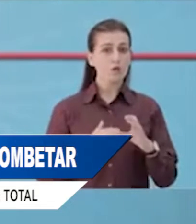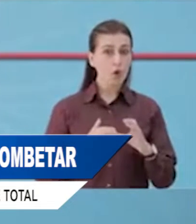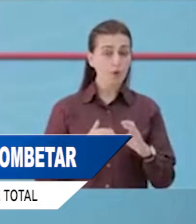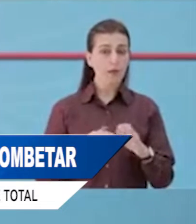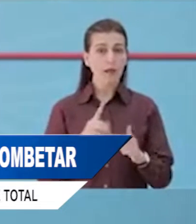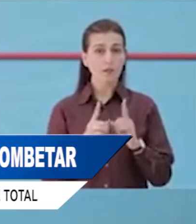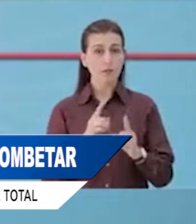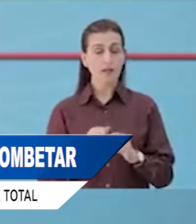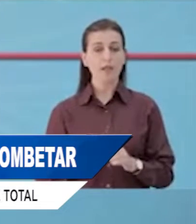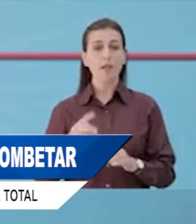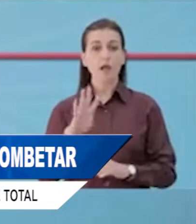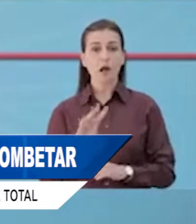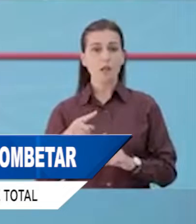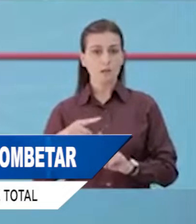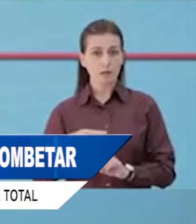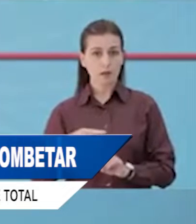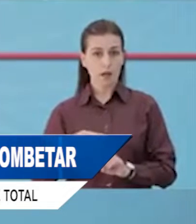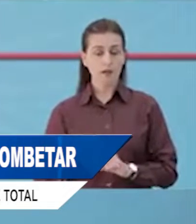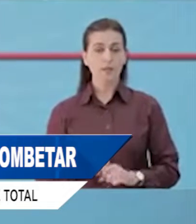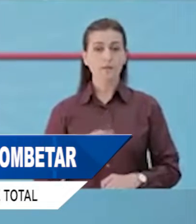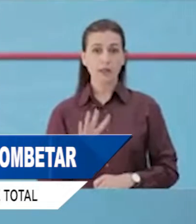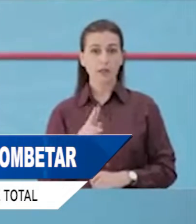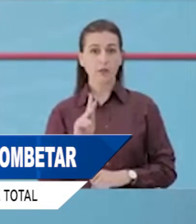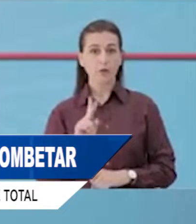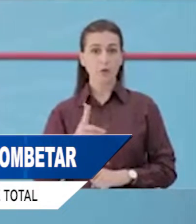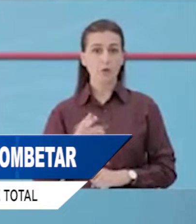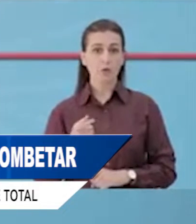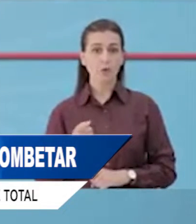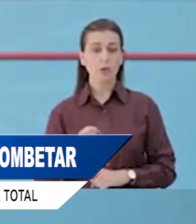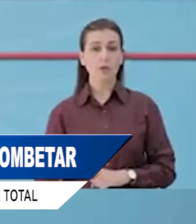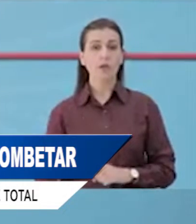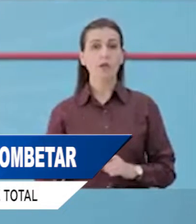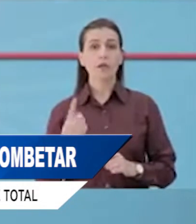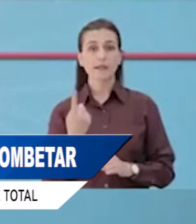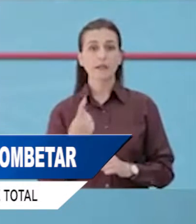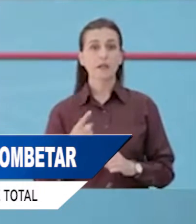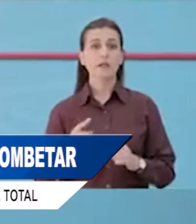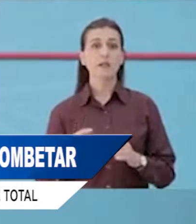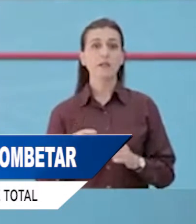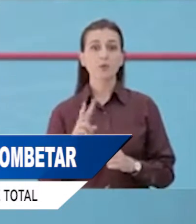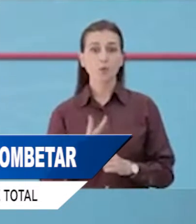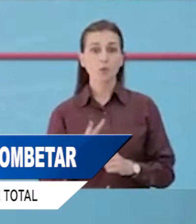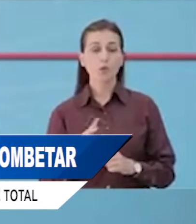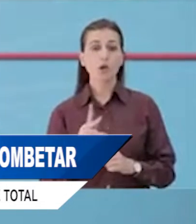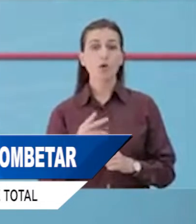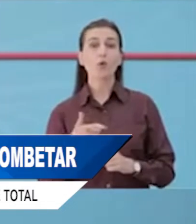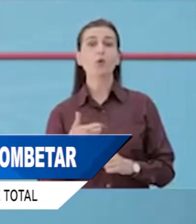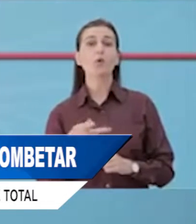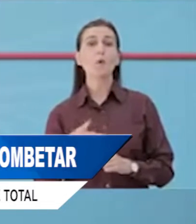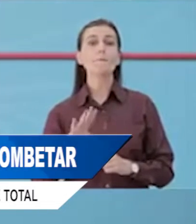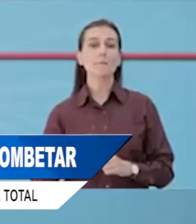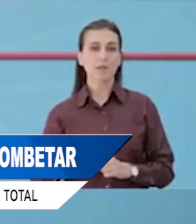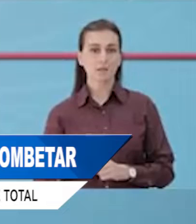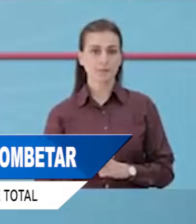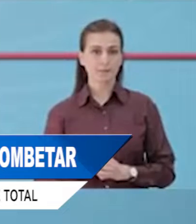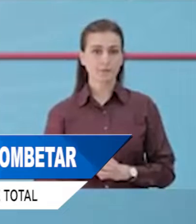Shkodrës, 4 Tiranës, 4 Krujës dhe Hartës i shtohet Dekurbini me 2 raste. Deri në